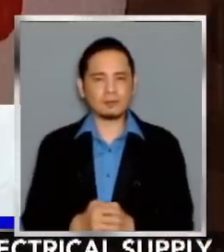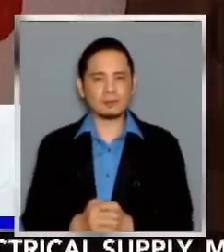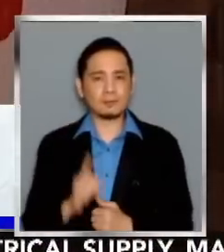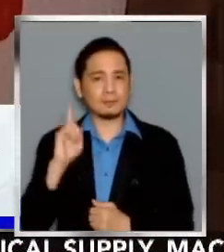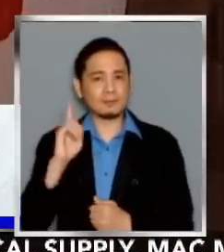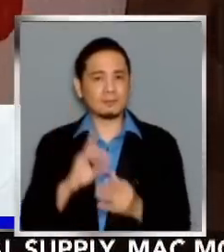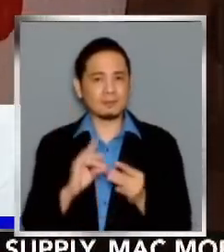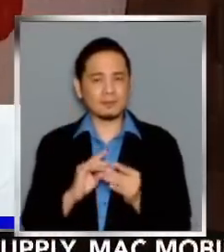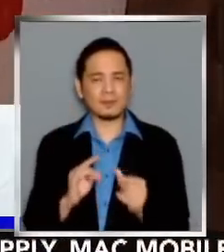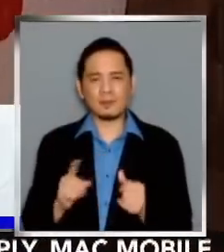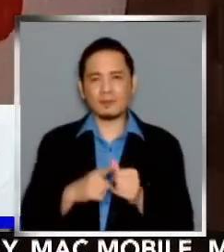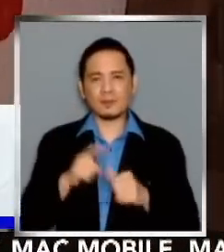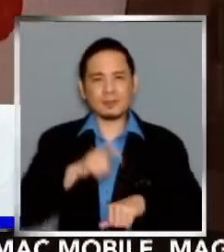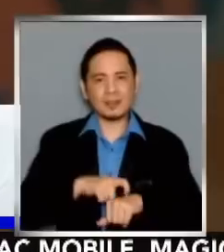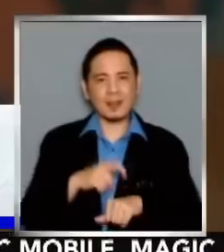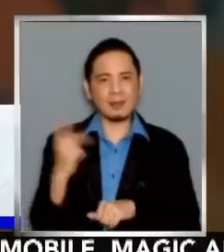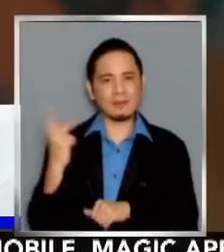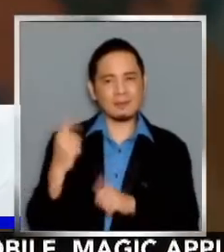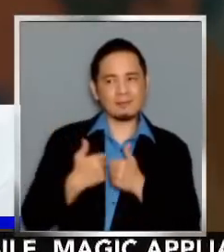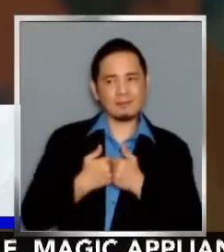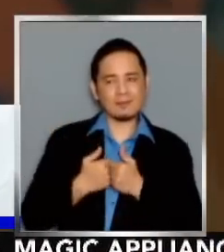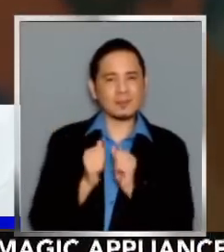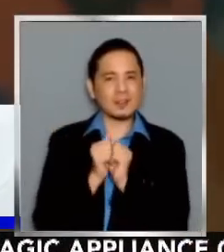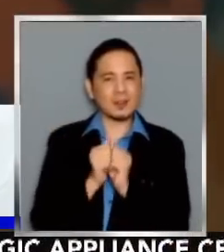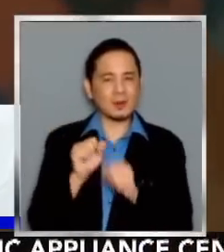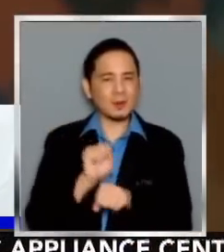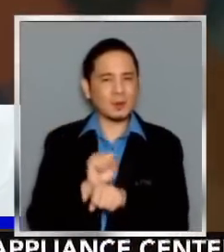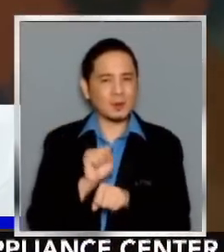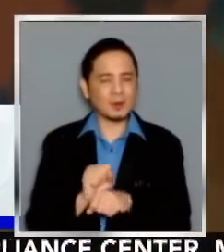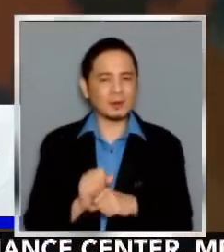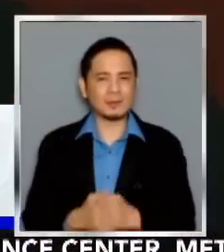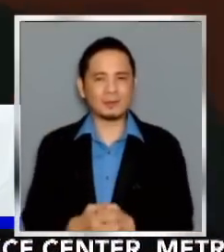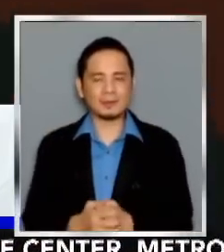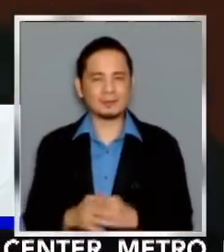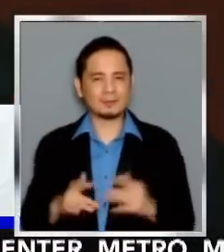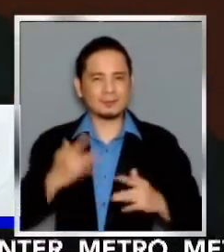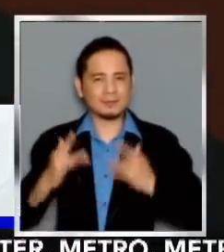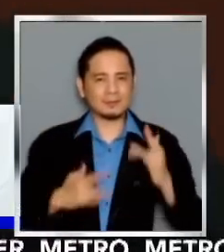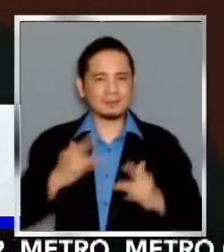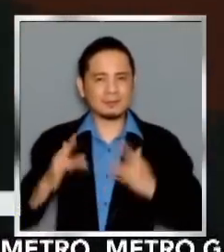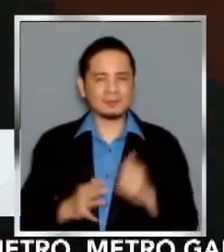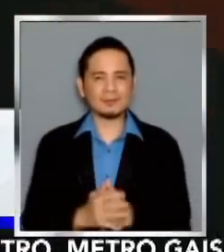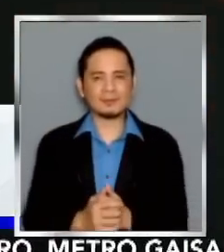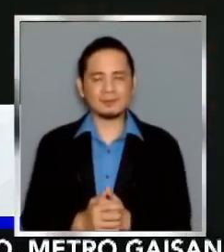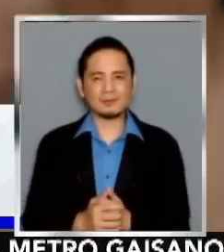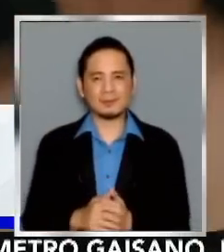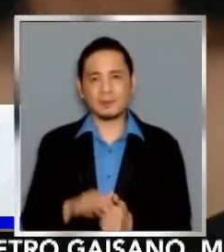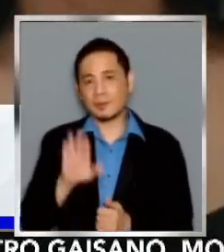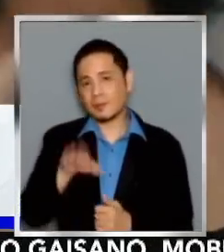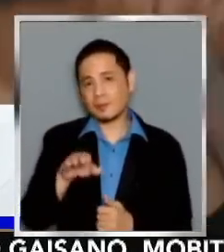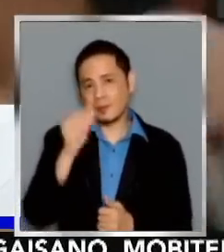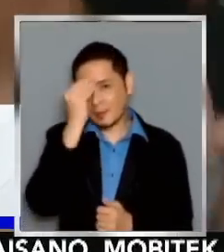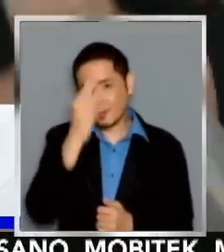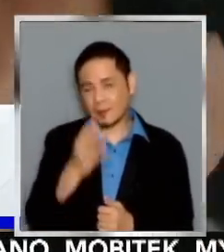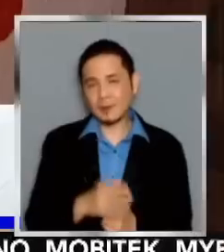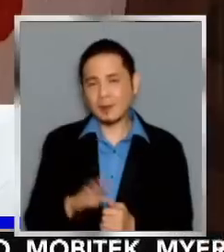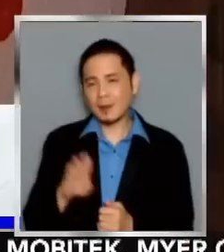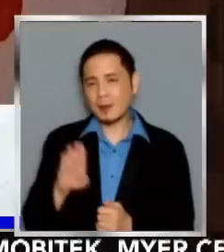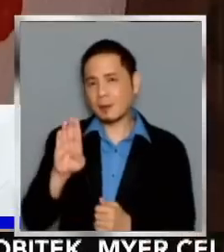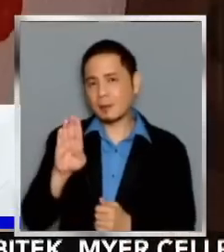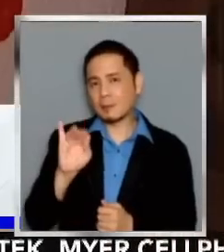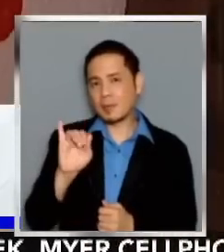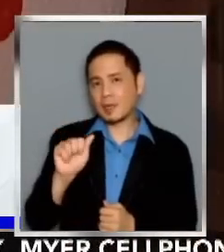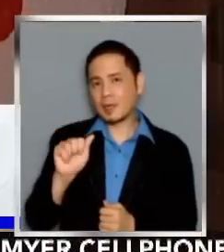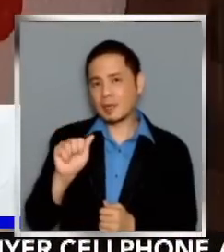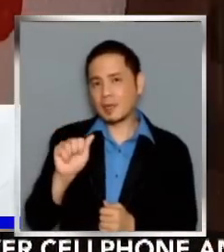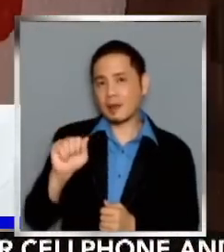may halong kaba rin somehow. And speaking of Bianca, nakikita nga raw ni Ruru na Bianca, siya